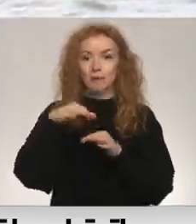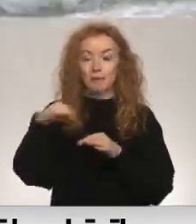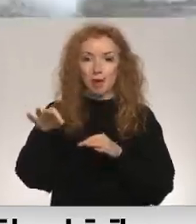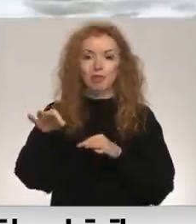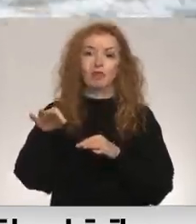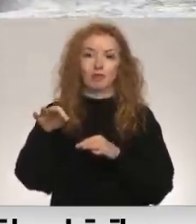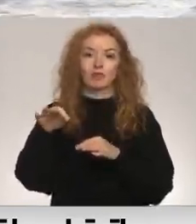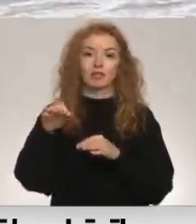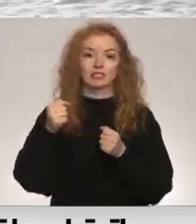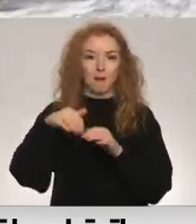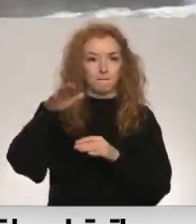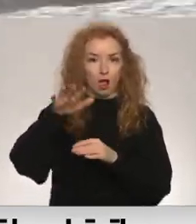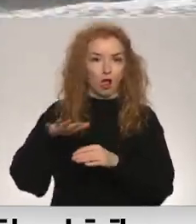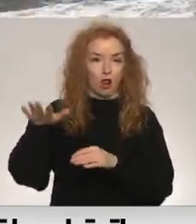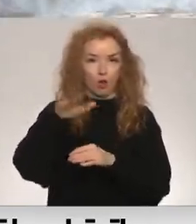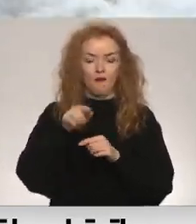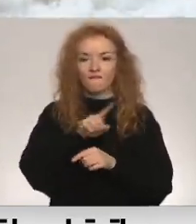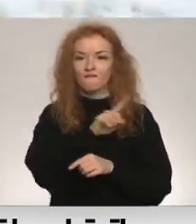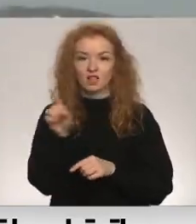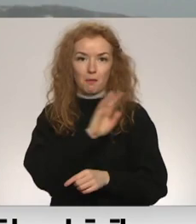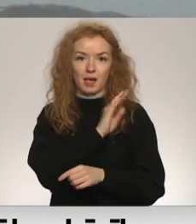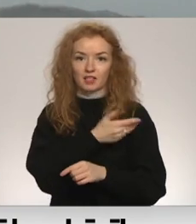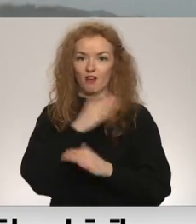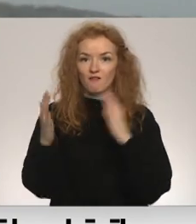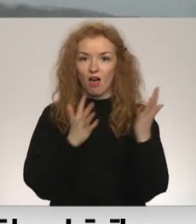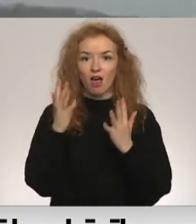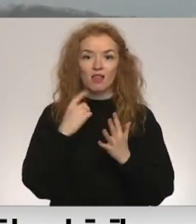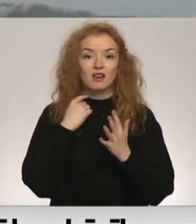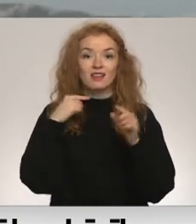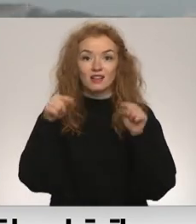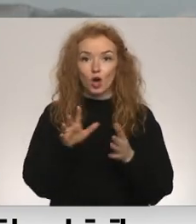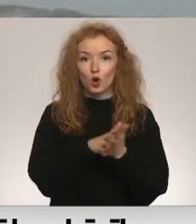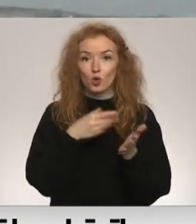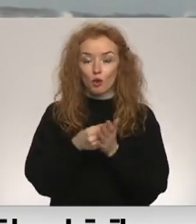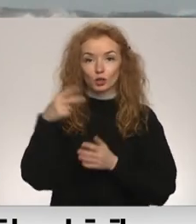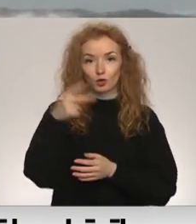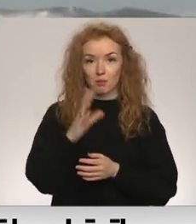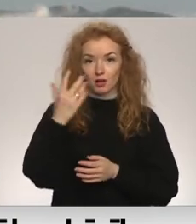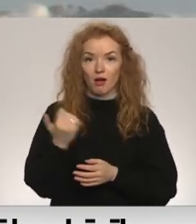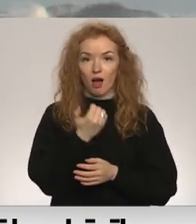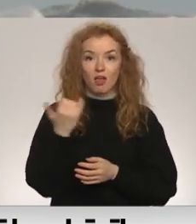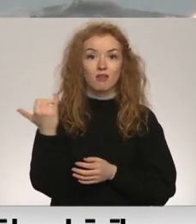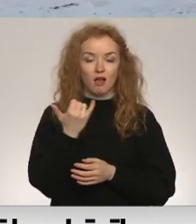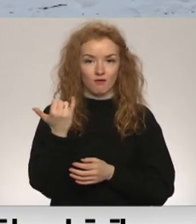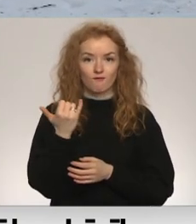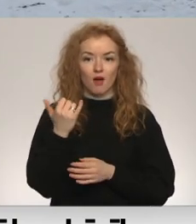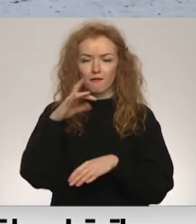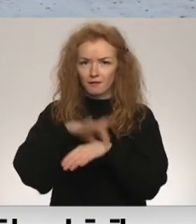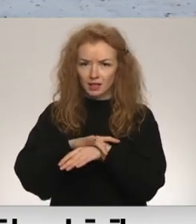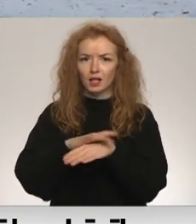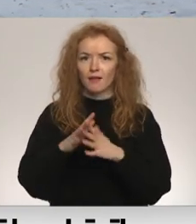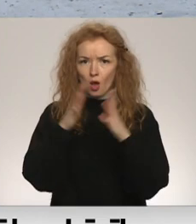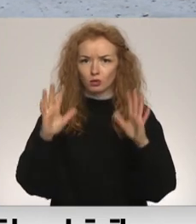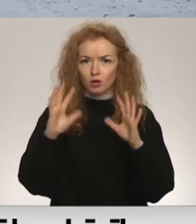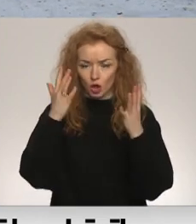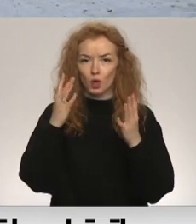sekundē pilsētas ziemeļos. Tā ir spēcīgākā vētra Rīgā kopš 2005. Gada janvāra. Fiksēti vairāk gadījumi, kad